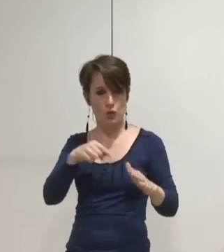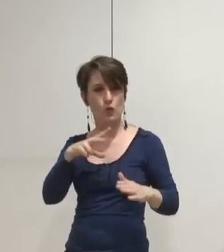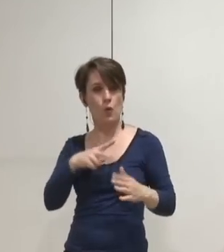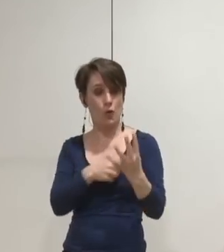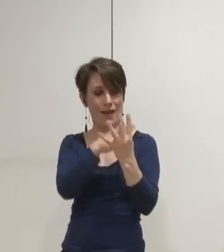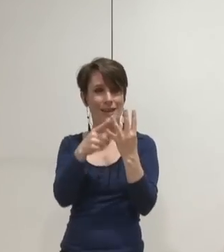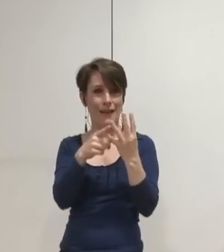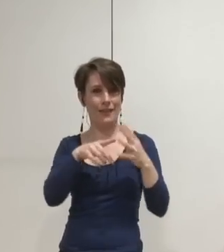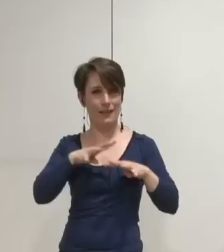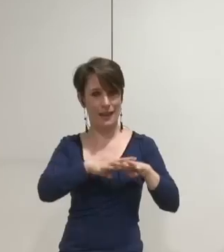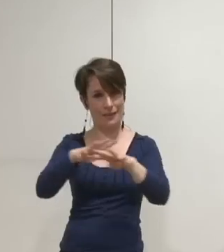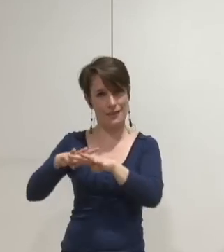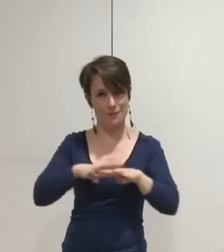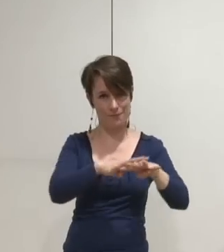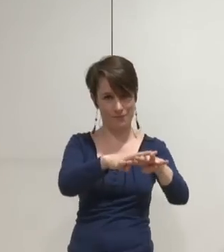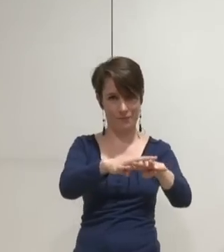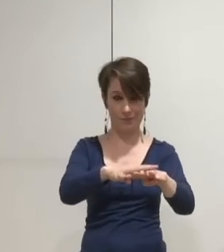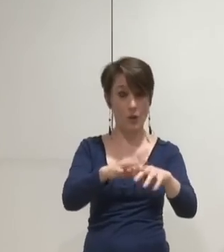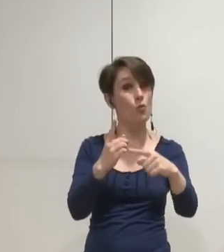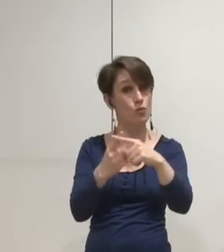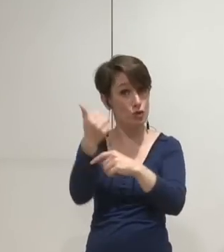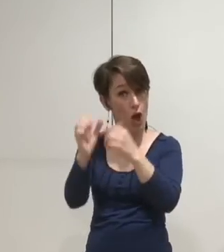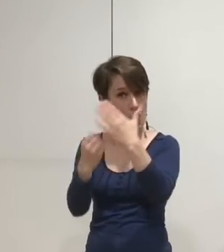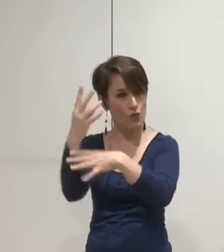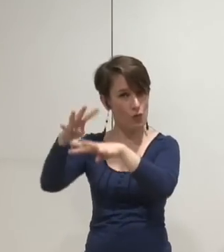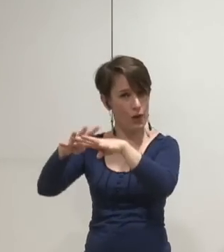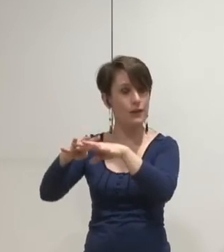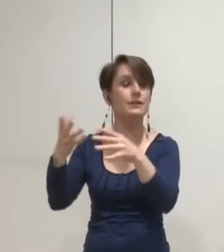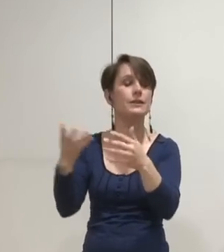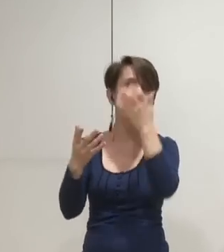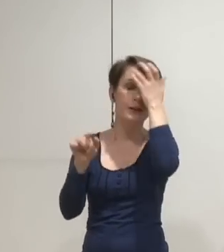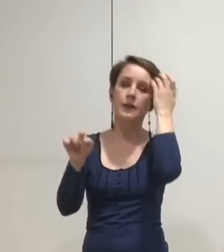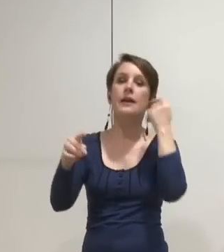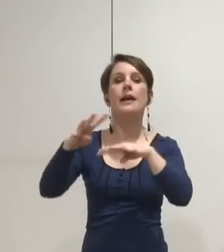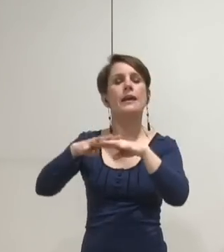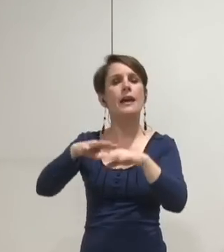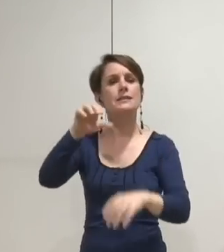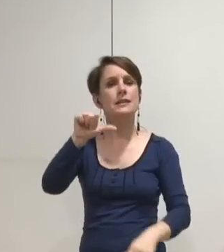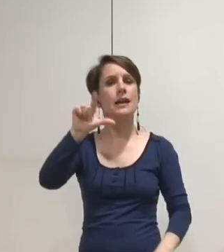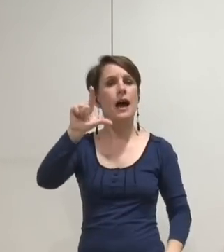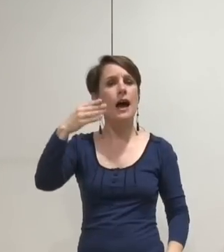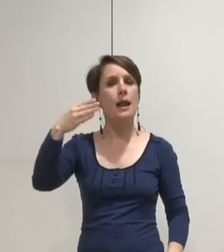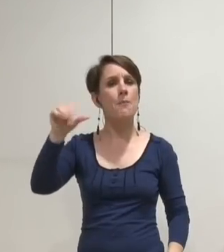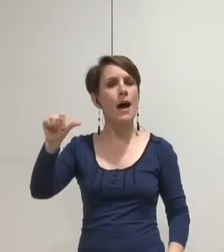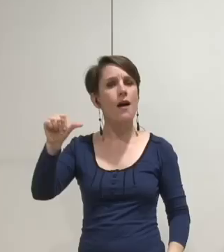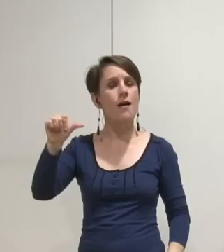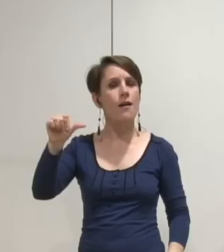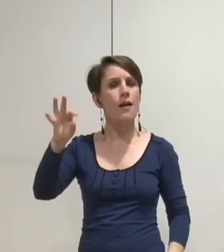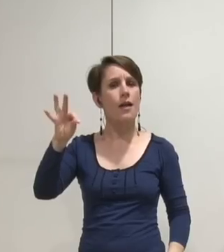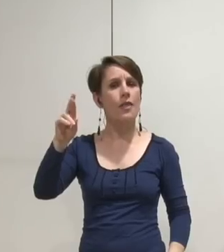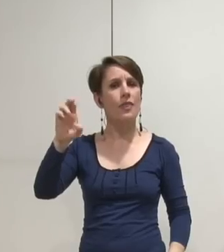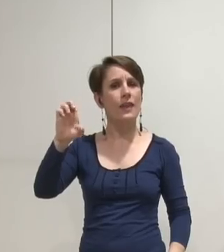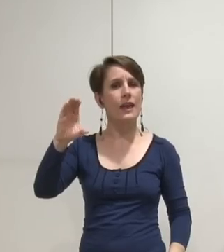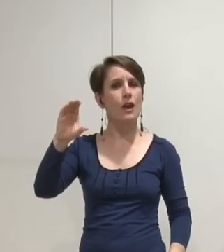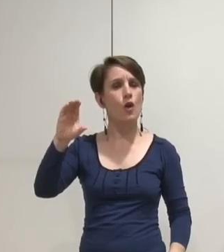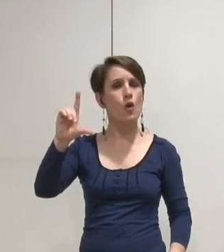particulier un nouveau quartier également avec l'entrée du quartier de l'Alma ALM trécloître dans